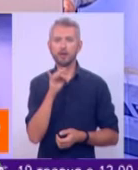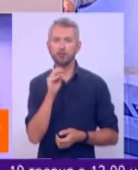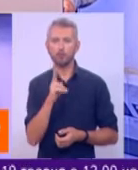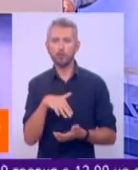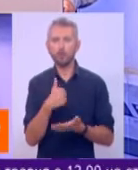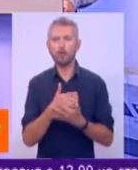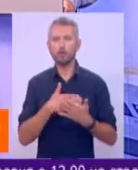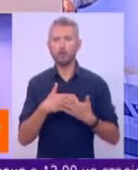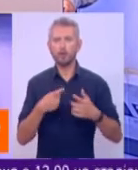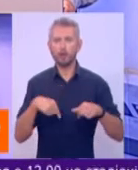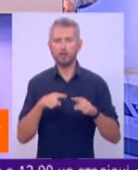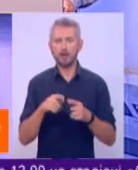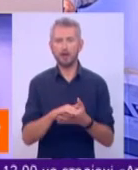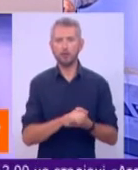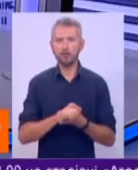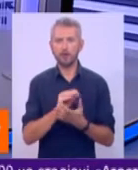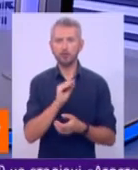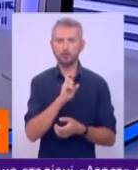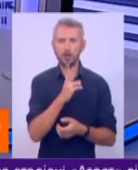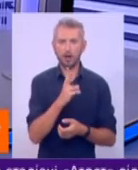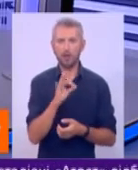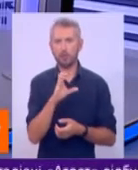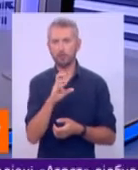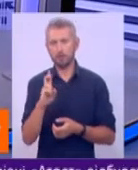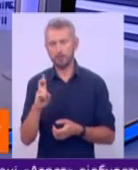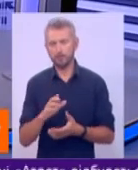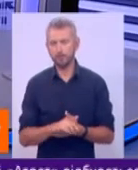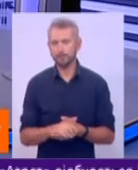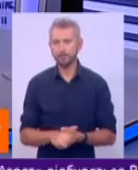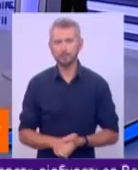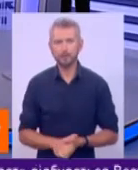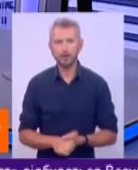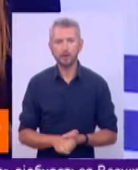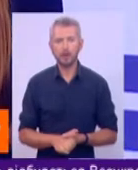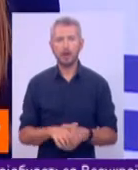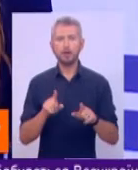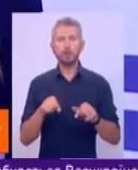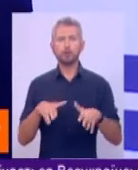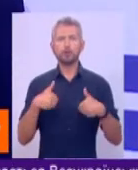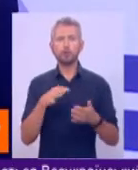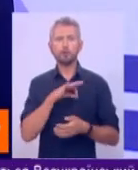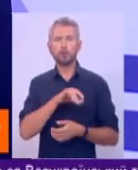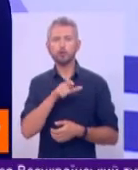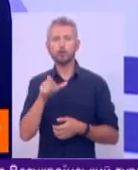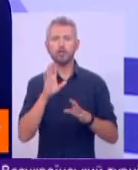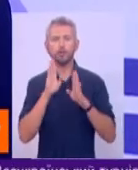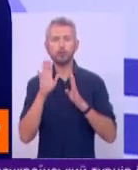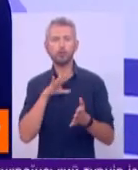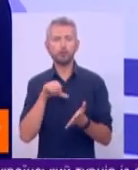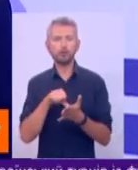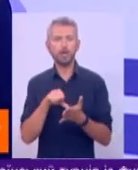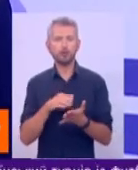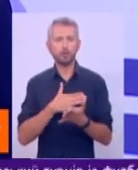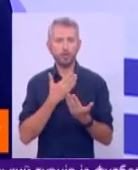Киричук, голова громадської організації Асоціація ЖБК та ОСББ. Вітаю вас. Добрий вечір. Також ми пропонуємо користувачам Фейсбуку стати